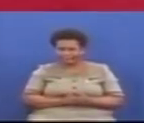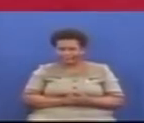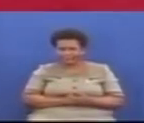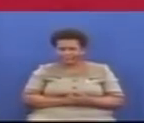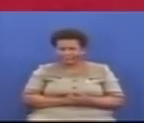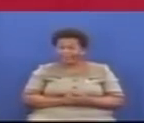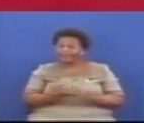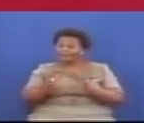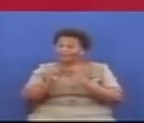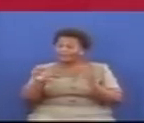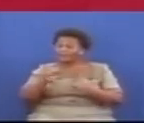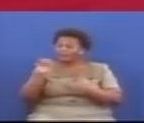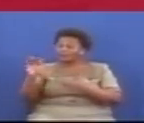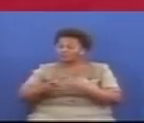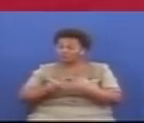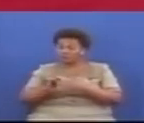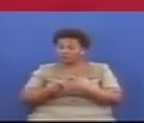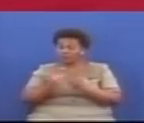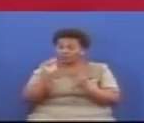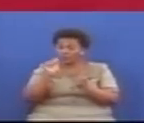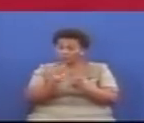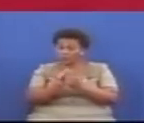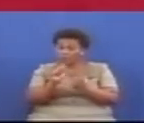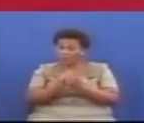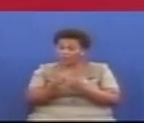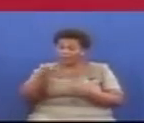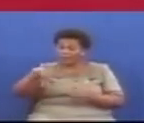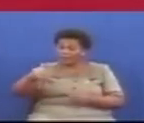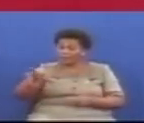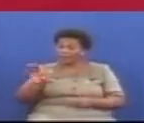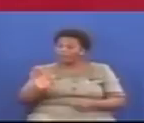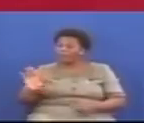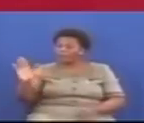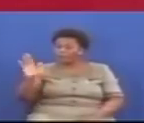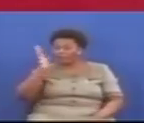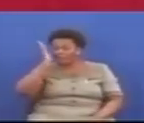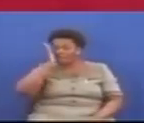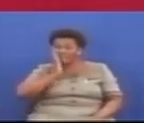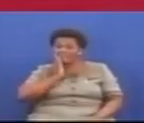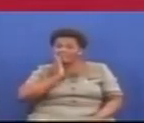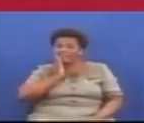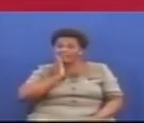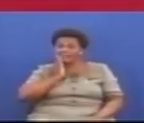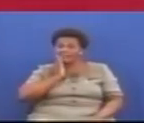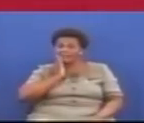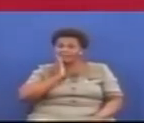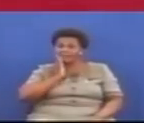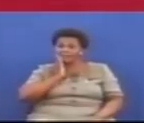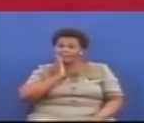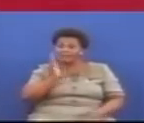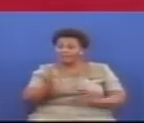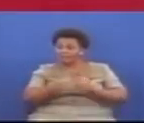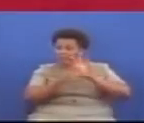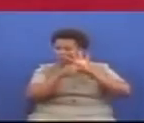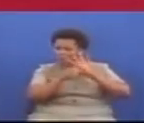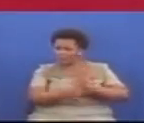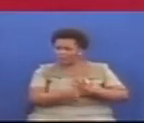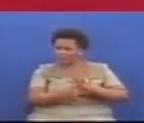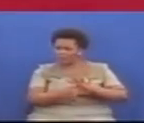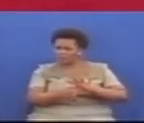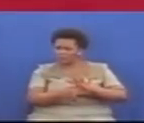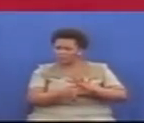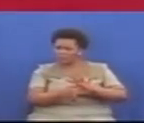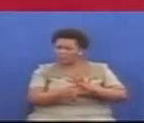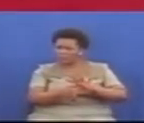ambalo amelizungumza kuhusiana na jimbo la Mbozi kuhusu vijana hawa ambao anadai yeye kwamba wananyanyasa na